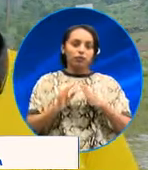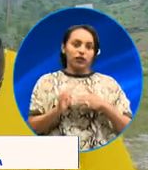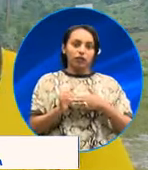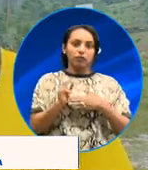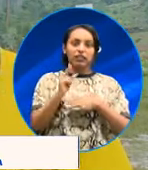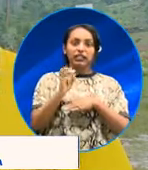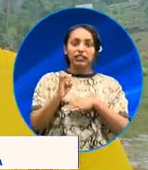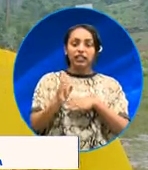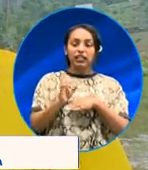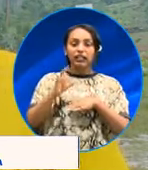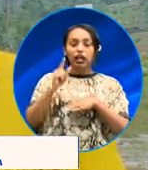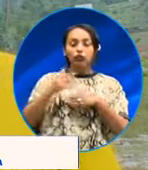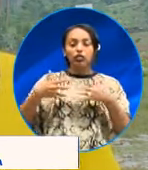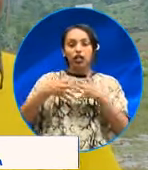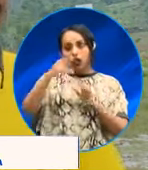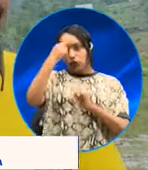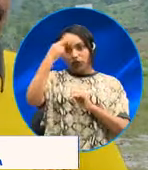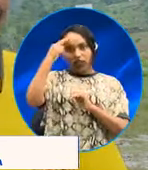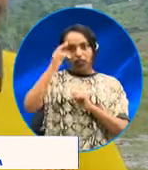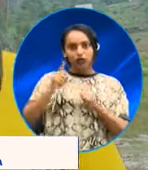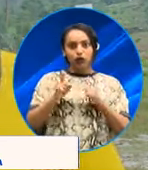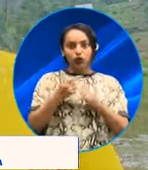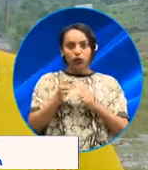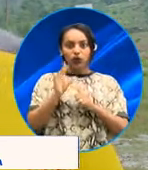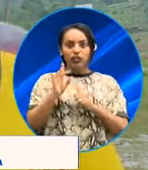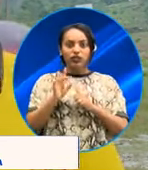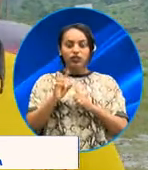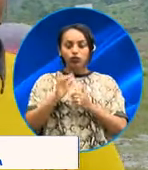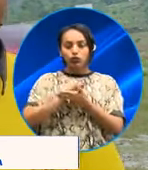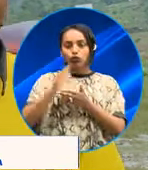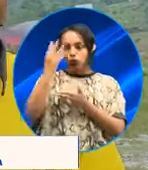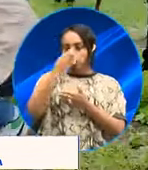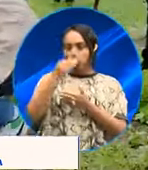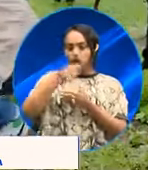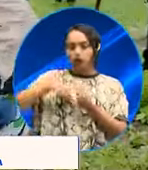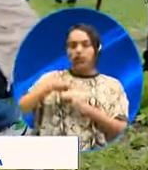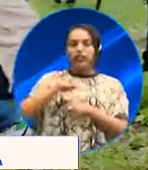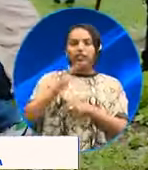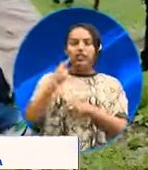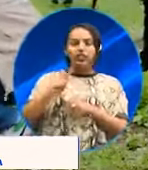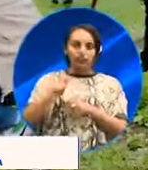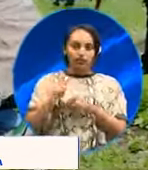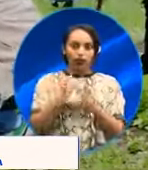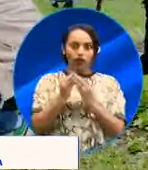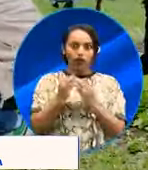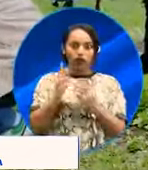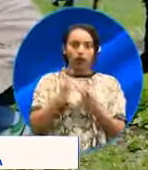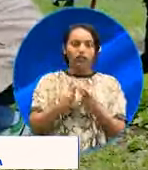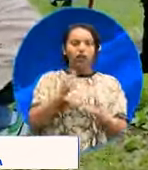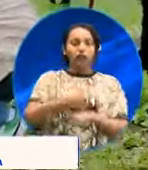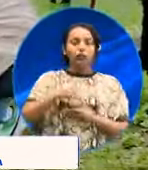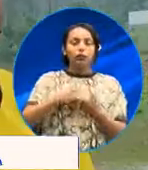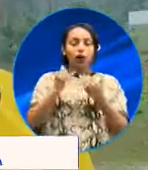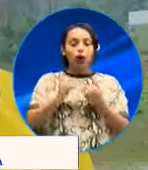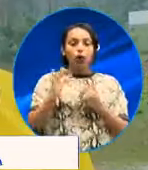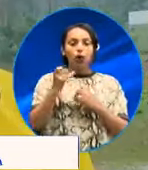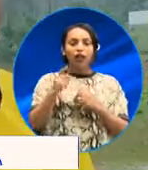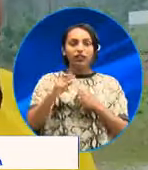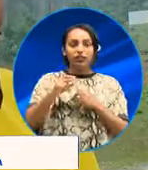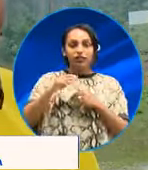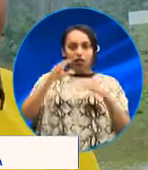አንዱ የተደራጅበት ምክንያት አንዱ ግሪን ኢንቫይሮንመንትን ለማስፋት ነው፣ ወይ ደግሞ ግሪን ሊጋሴን ለማሳካት ነው ማለት ነው። አዲስ አበባ ከተማ አሁን ሆላንድ